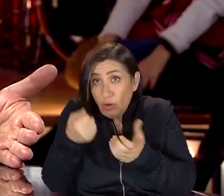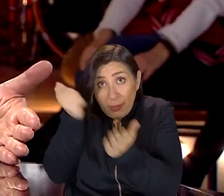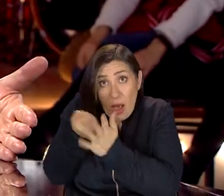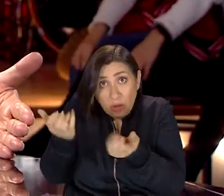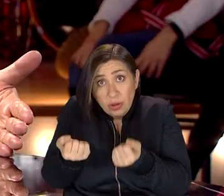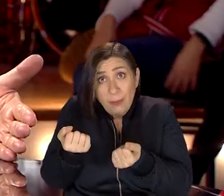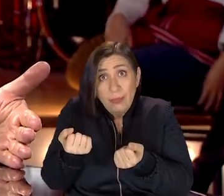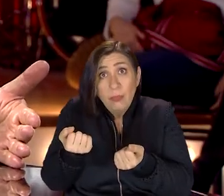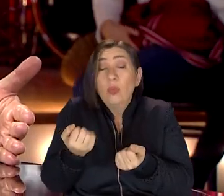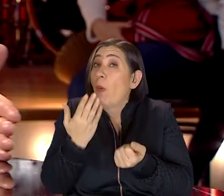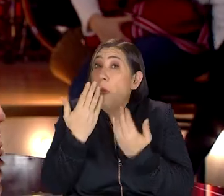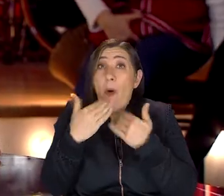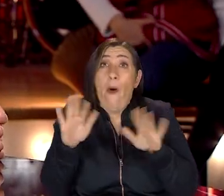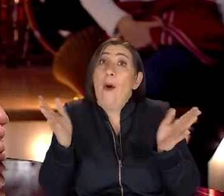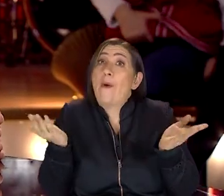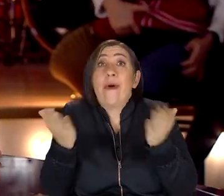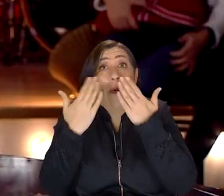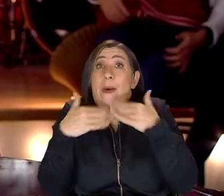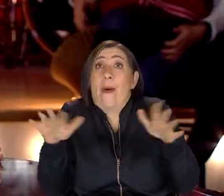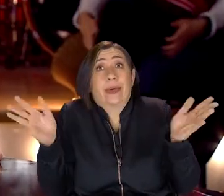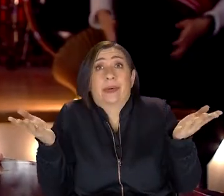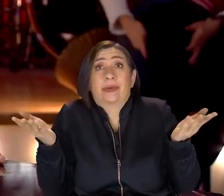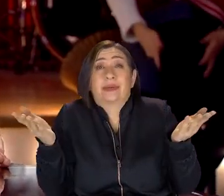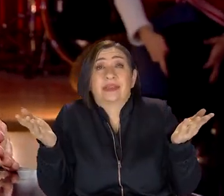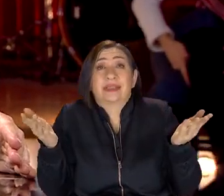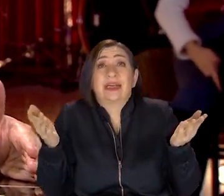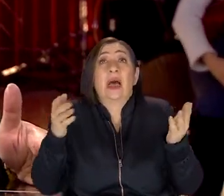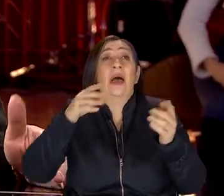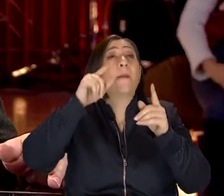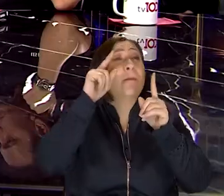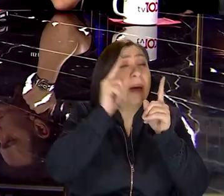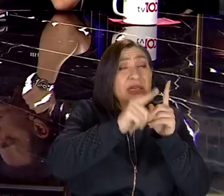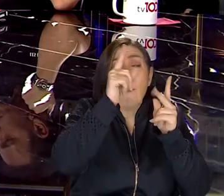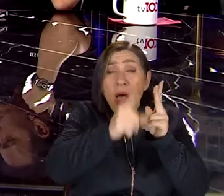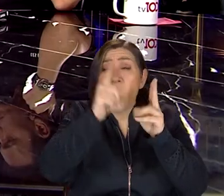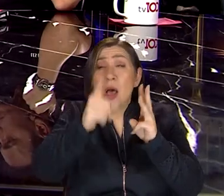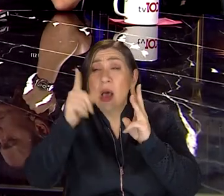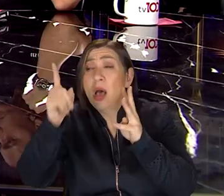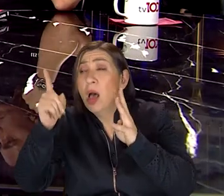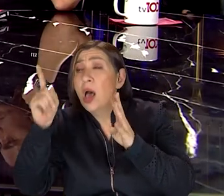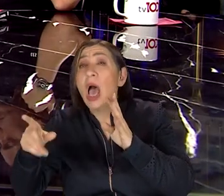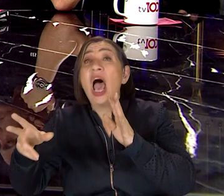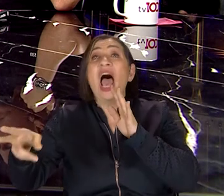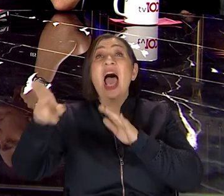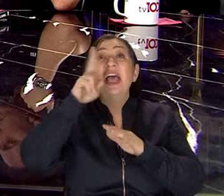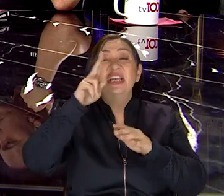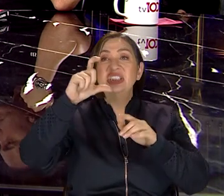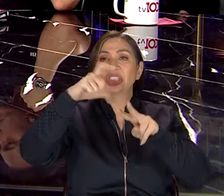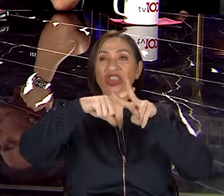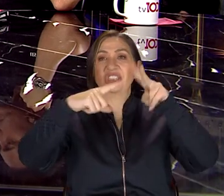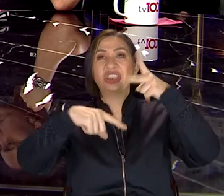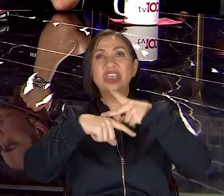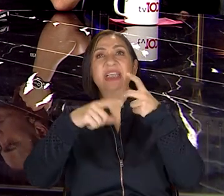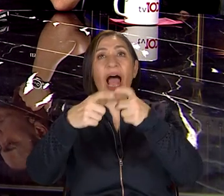adamın. Yok. Yok, yok. Fnac'ta, başka yerlerde filan. En sonunda caz